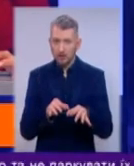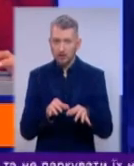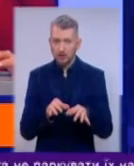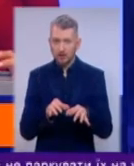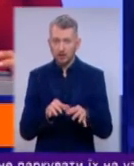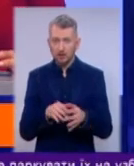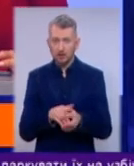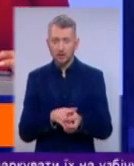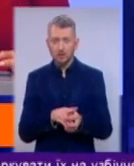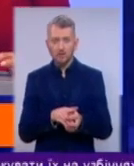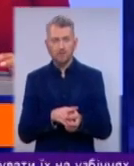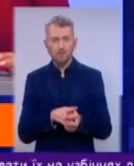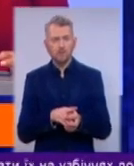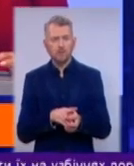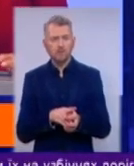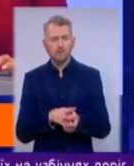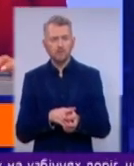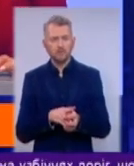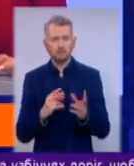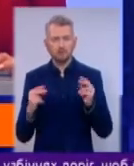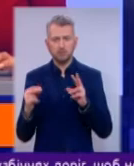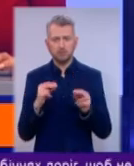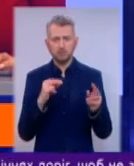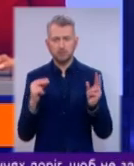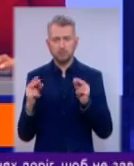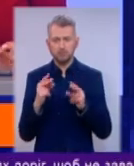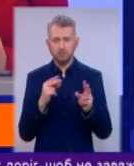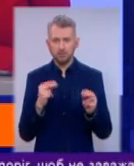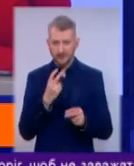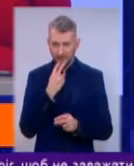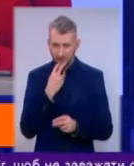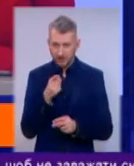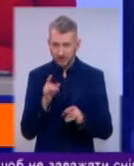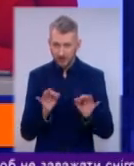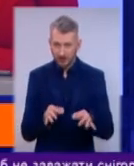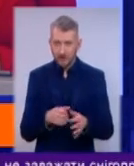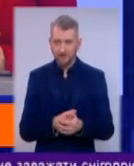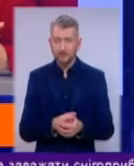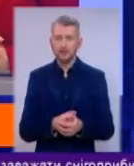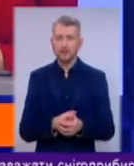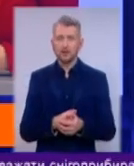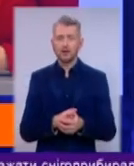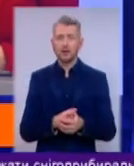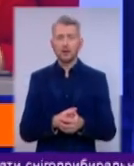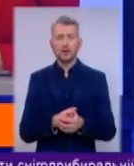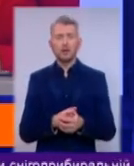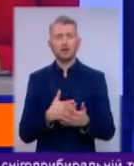100 кілометрів роздати гроші проводити. Це смішно, правда? Так, ваше питання... І, наприклад,